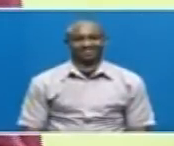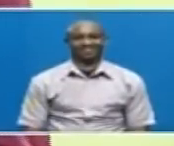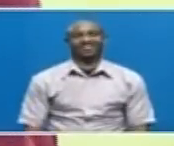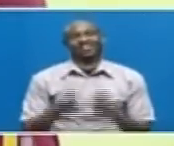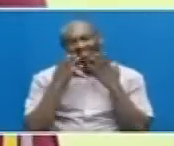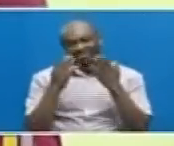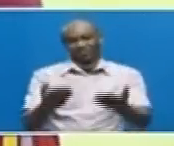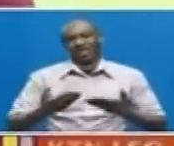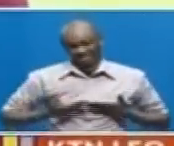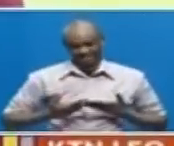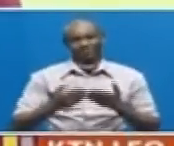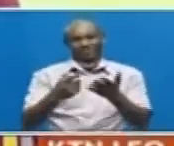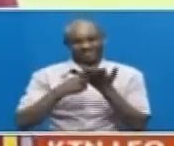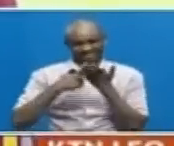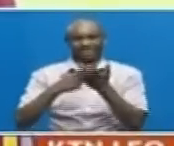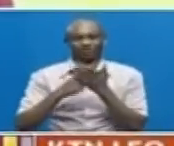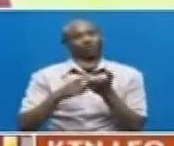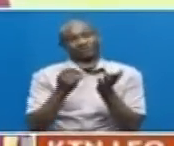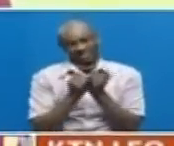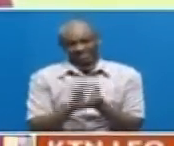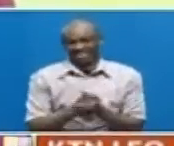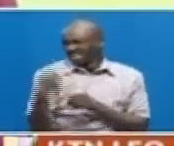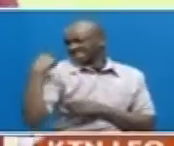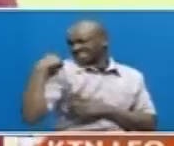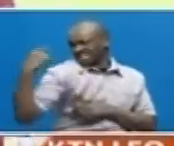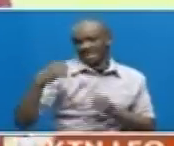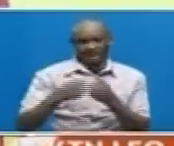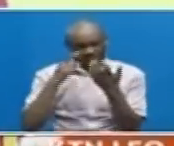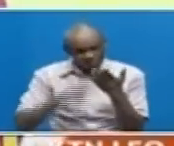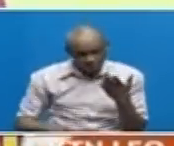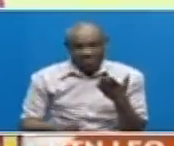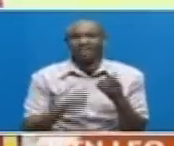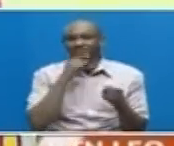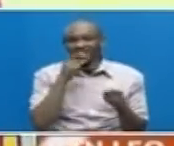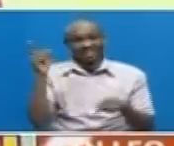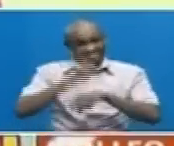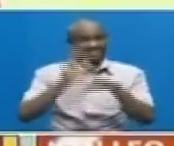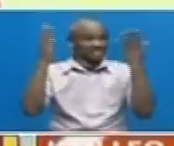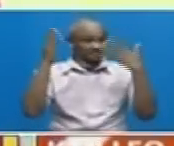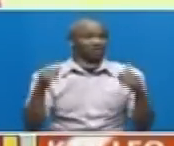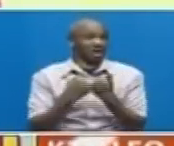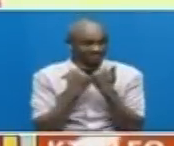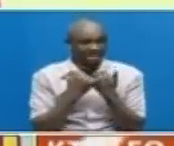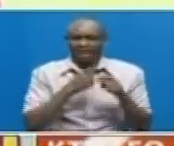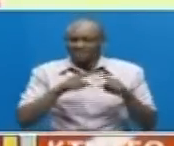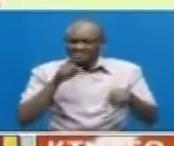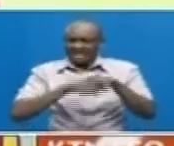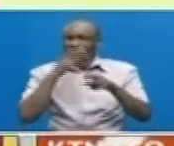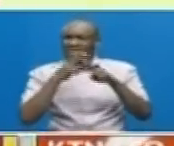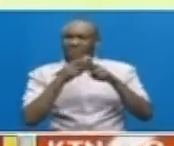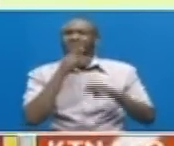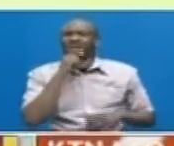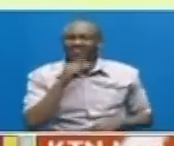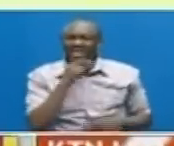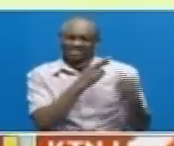Naam, karibu katika mdahalo wa wikendi ambapo ni juzi tu ambapo wakenya waliadhimisha siku ya kina baba duniani. Lakini kuitwa baba kuna kuja na